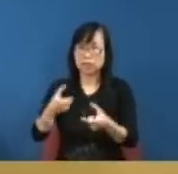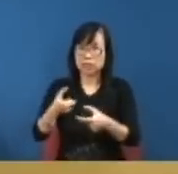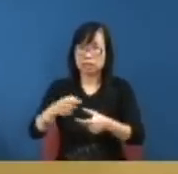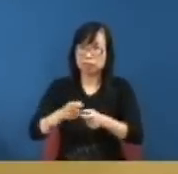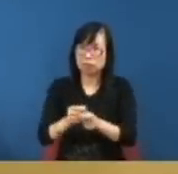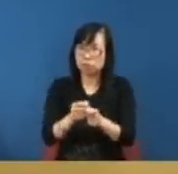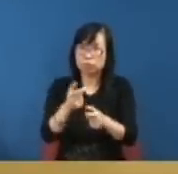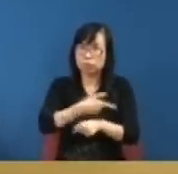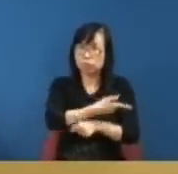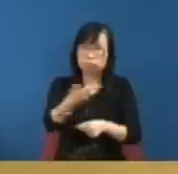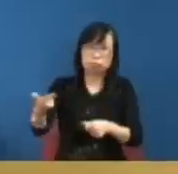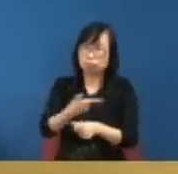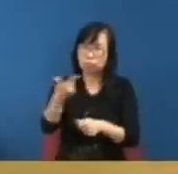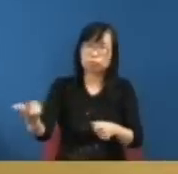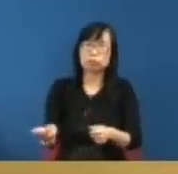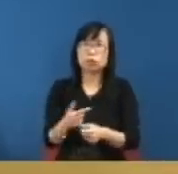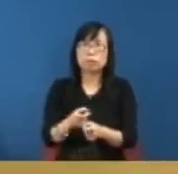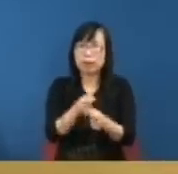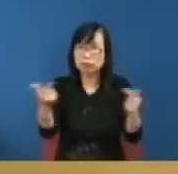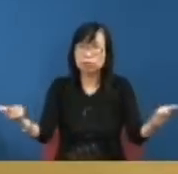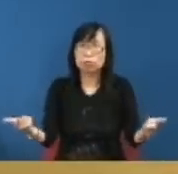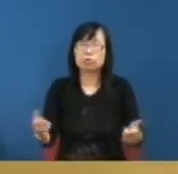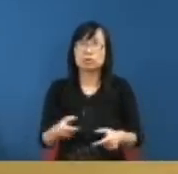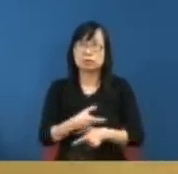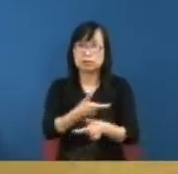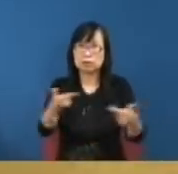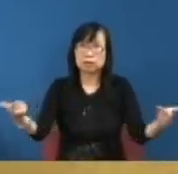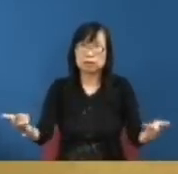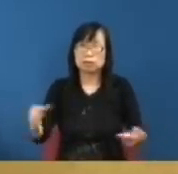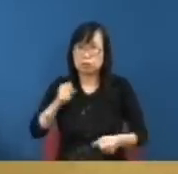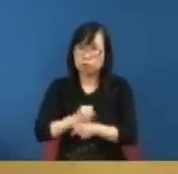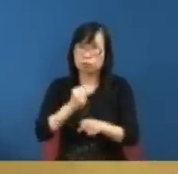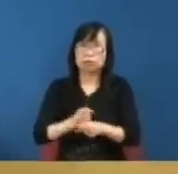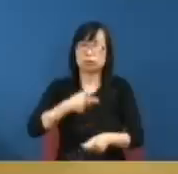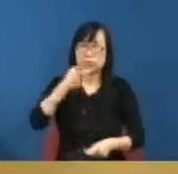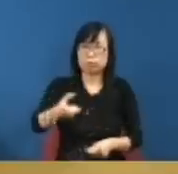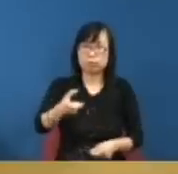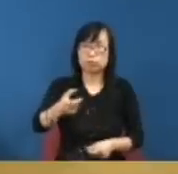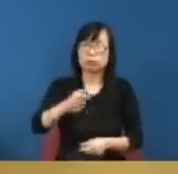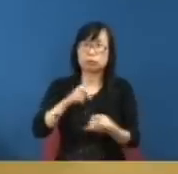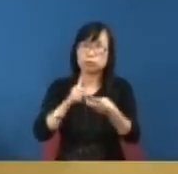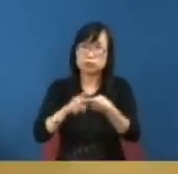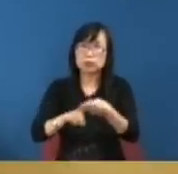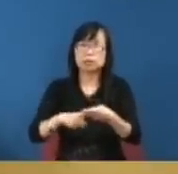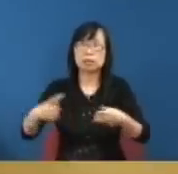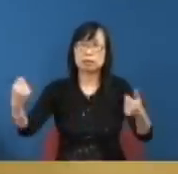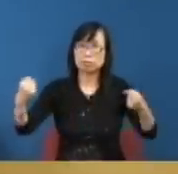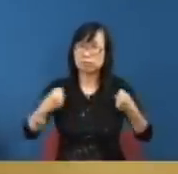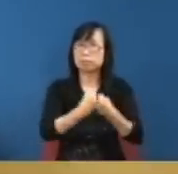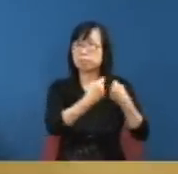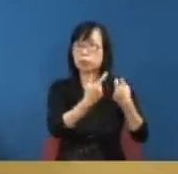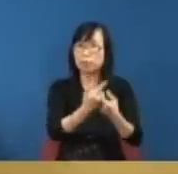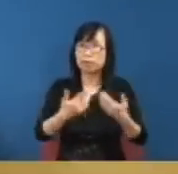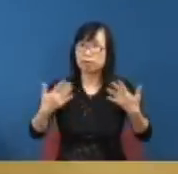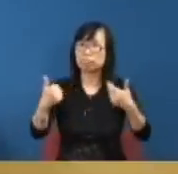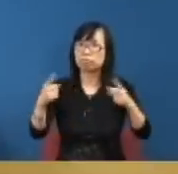法更進一步向佢掠奪嘅時候，就係會造成呢個資本主義嘅力量對比嘅轉變。呢個資本主